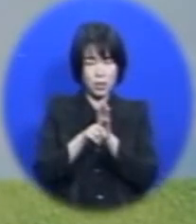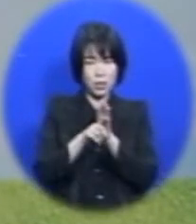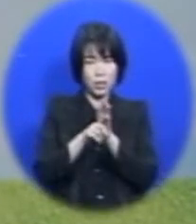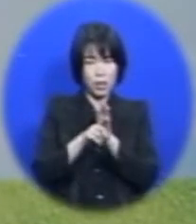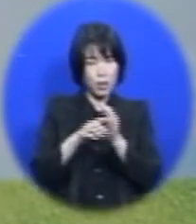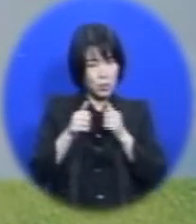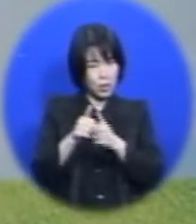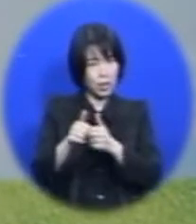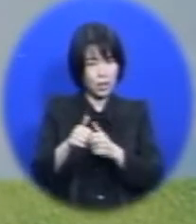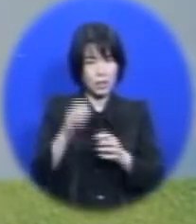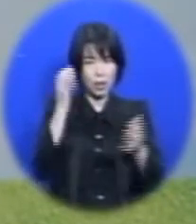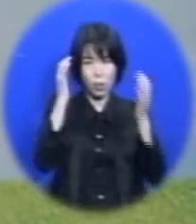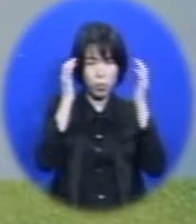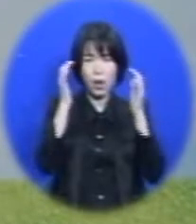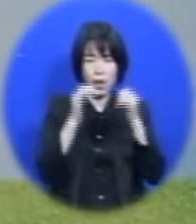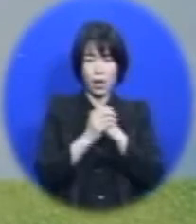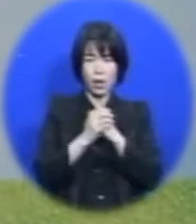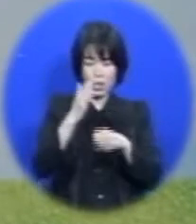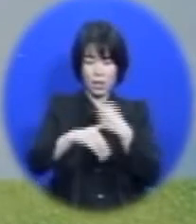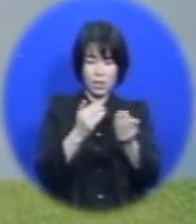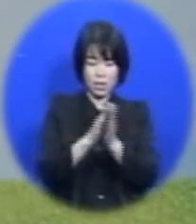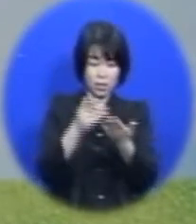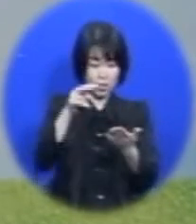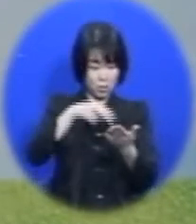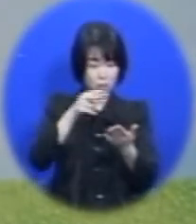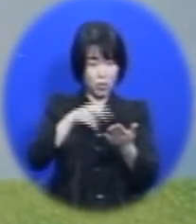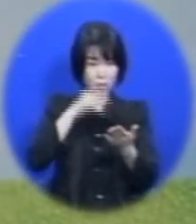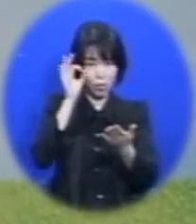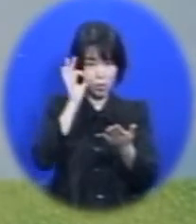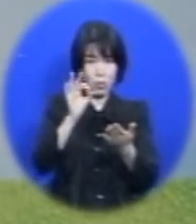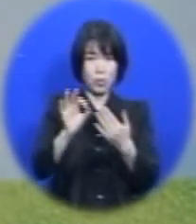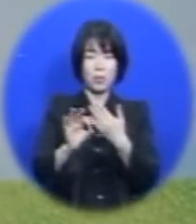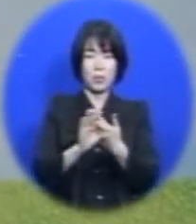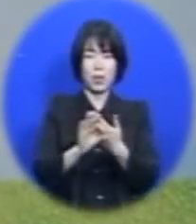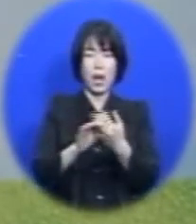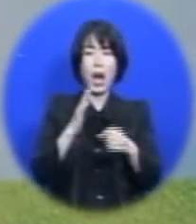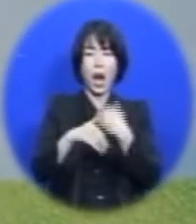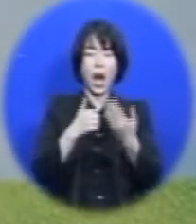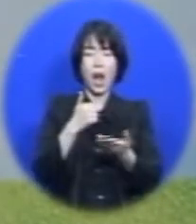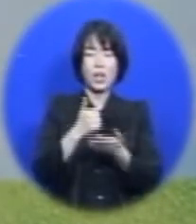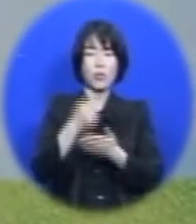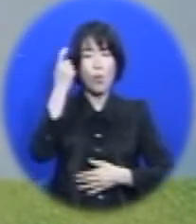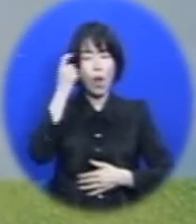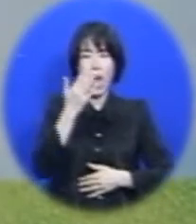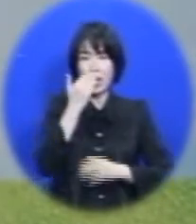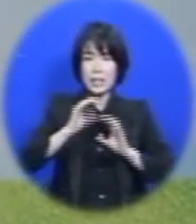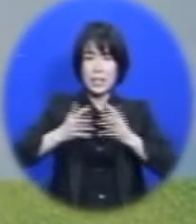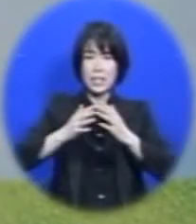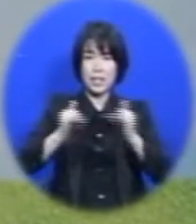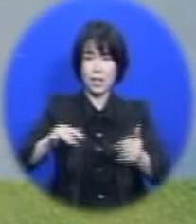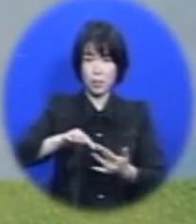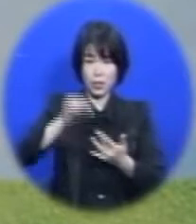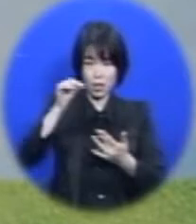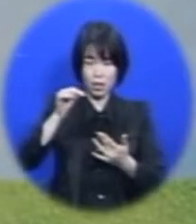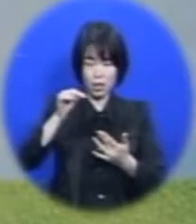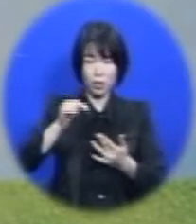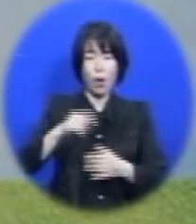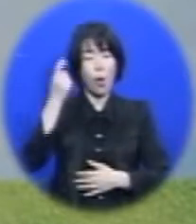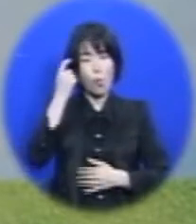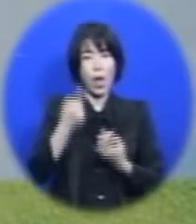혼란스럽습니다. 성경을 읽어보면 하나님이 이스라엘 백성을 왜 택하시고 이스라엘 백성과